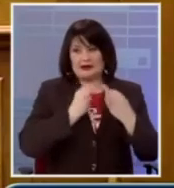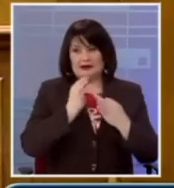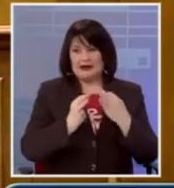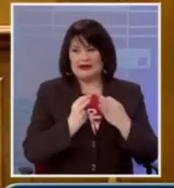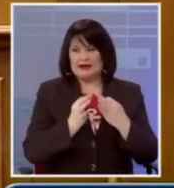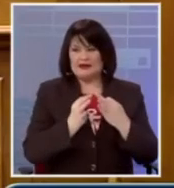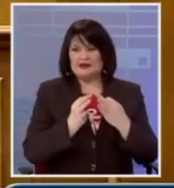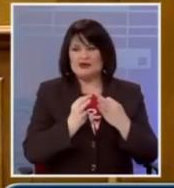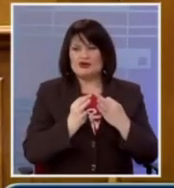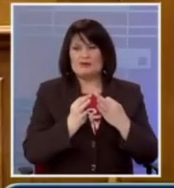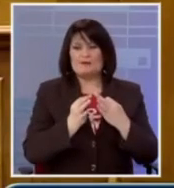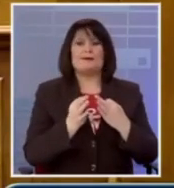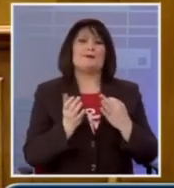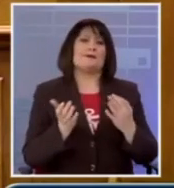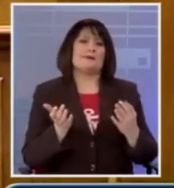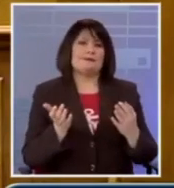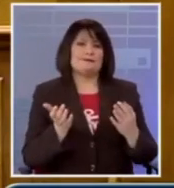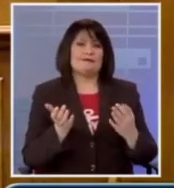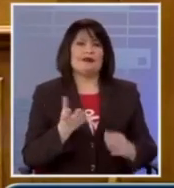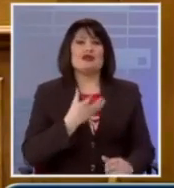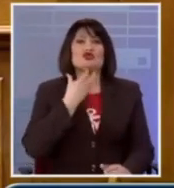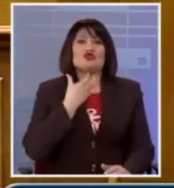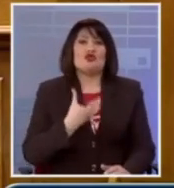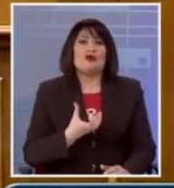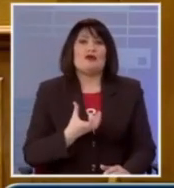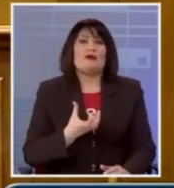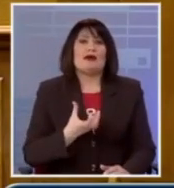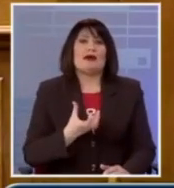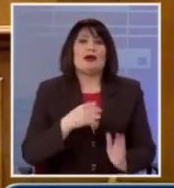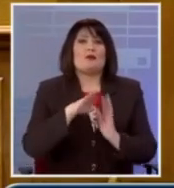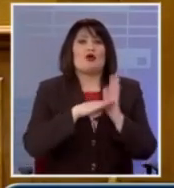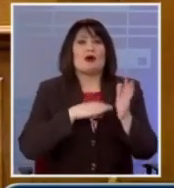να τοποθετηθεί κάποιος σοβαρά επί των προγραμματικών δηλώσεων μέσα σε 5 λεπτά.